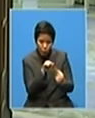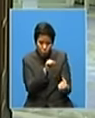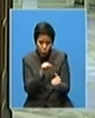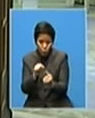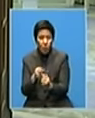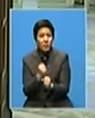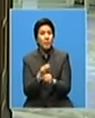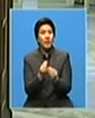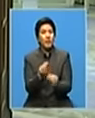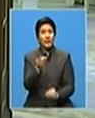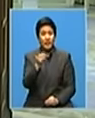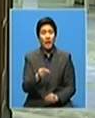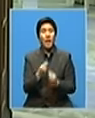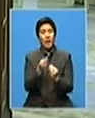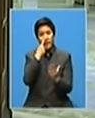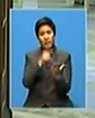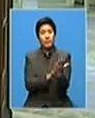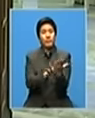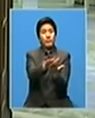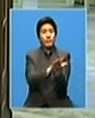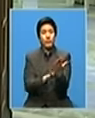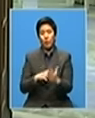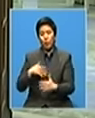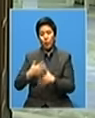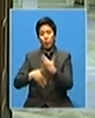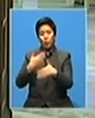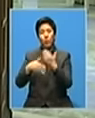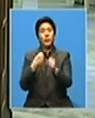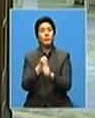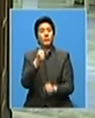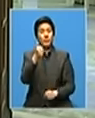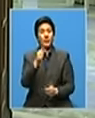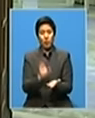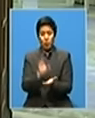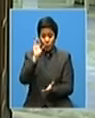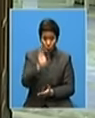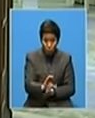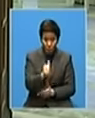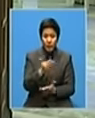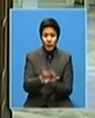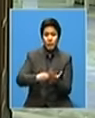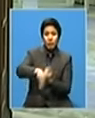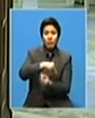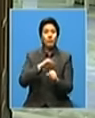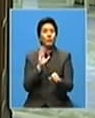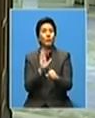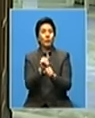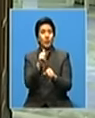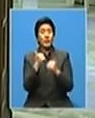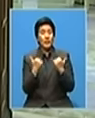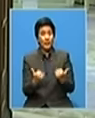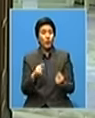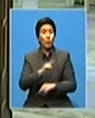มแล้วก็จริงจังนะครับเพื่อจะให้ประเทศเดินหน้าไปได้ประเทศเดินหน้าได้ประชาชนต้องเข้มแข็งมีรายได้ที่เพียงพอนะครับส